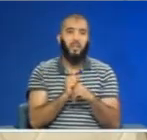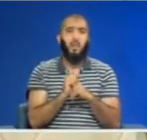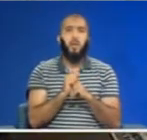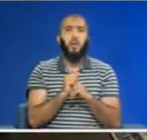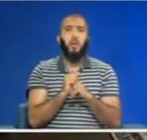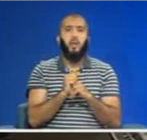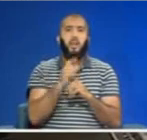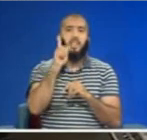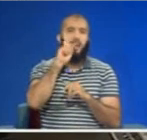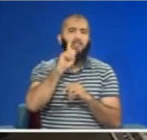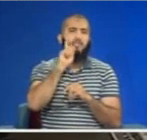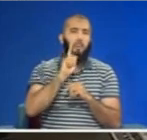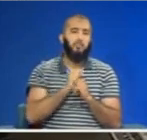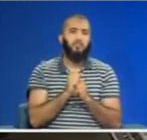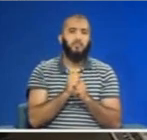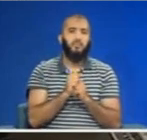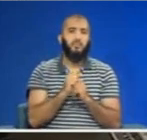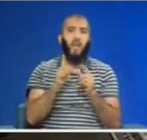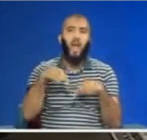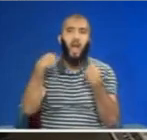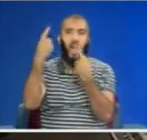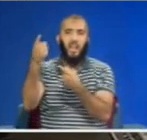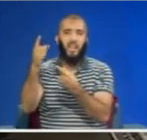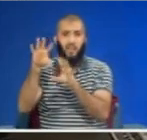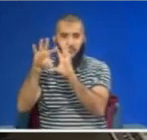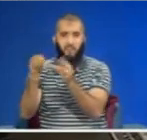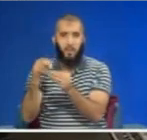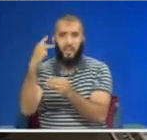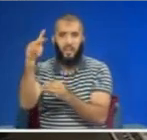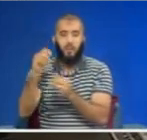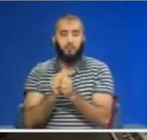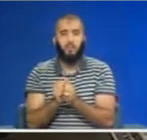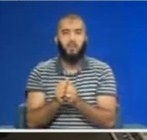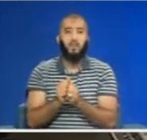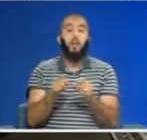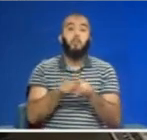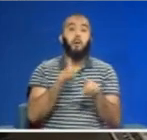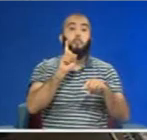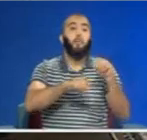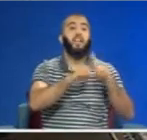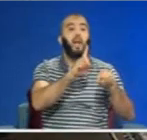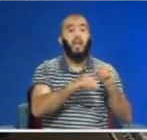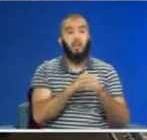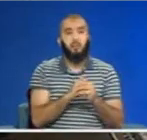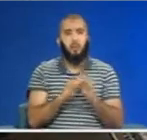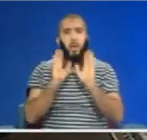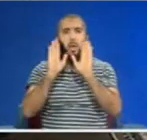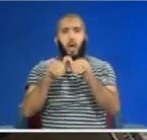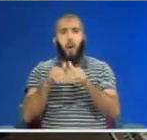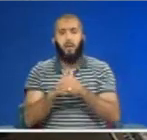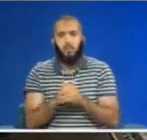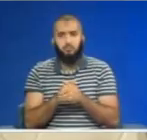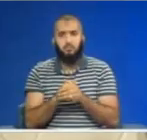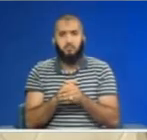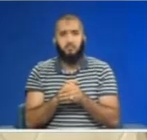هذا الحمد لله، احنا عندنا الشيخ القرطبي في تفسيره جامع أحكام القرآن أورد 17